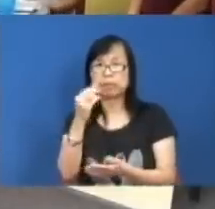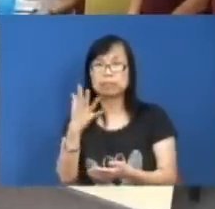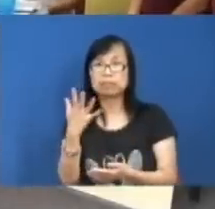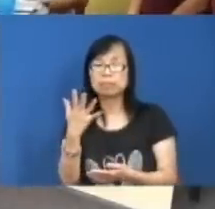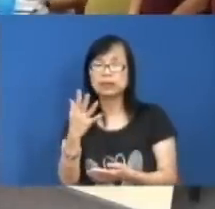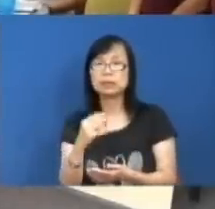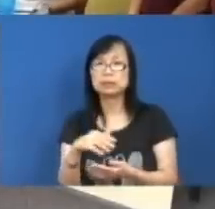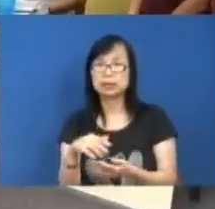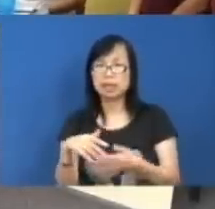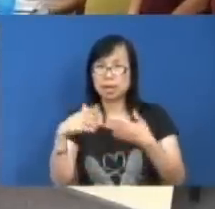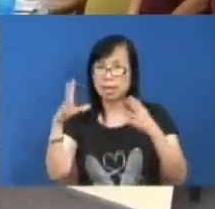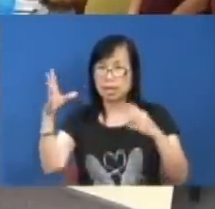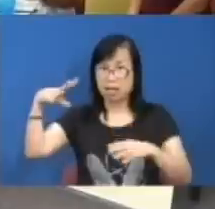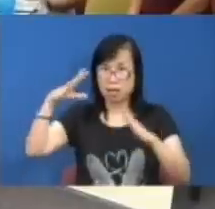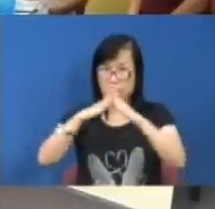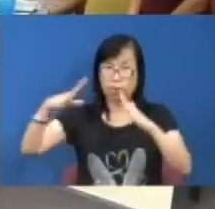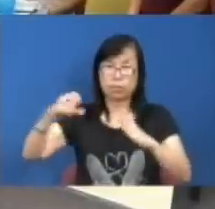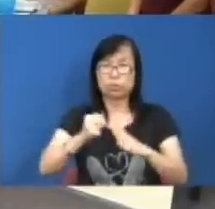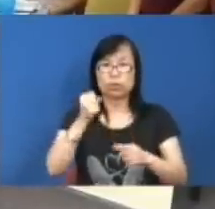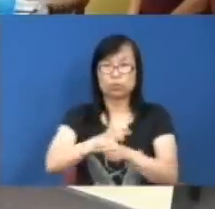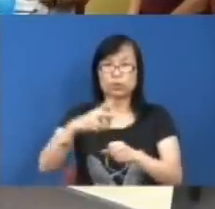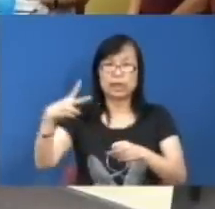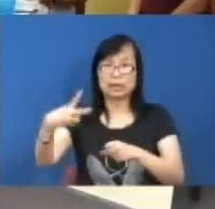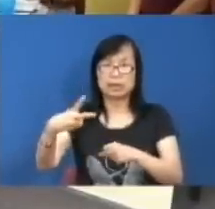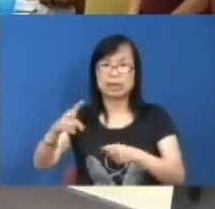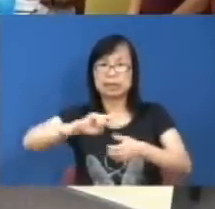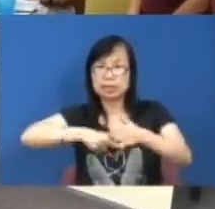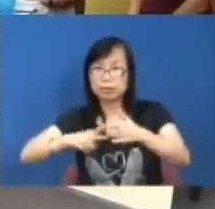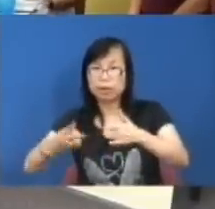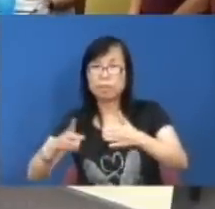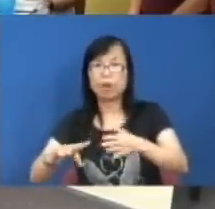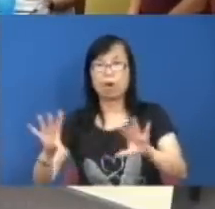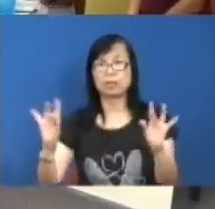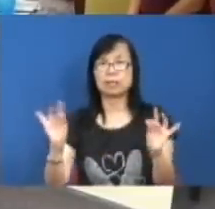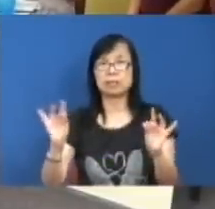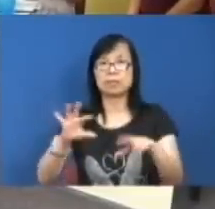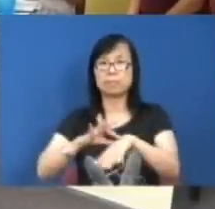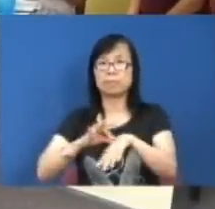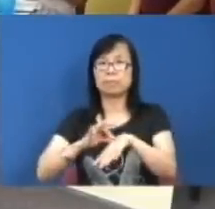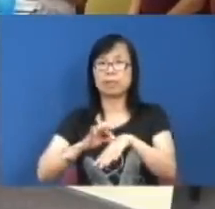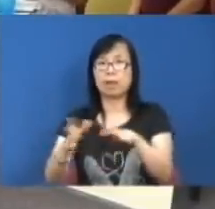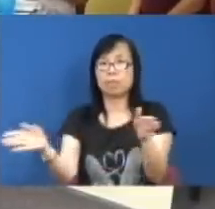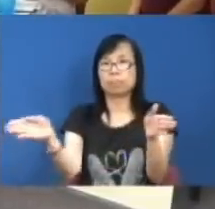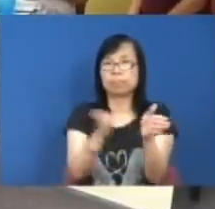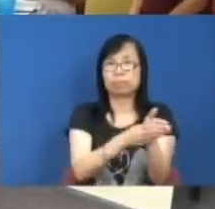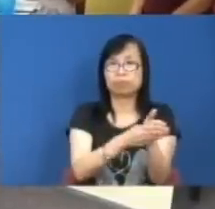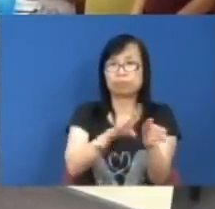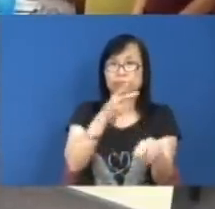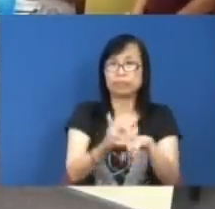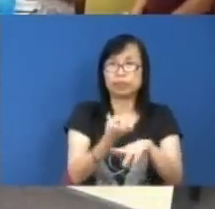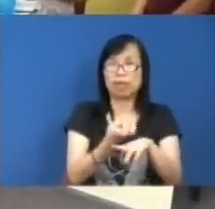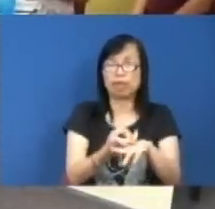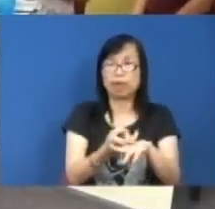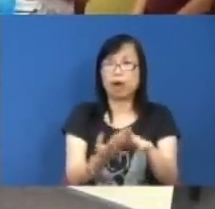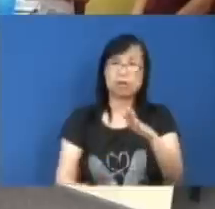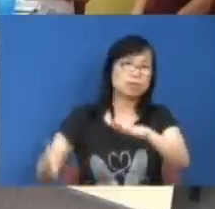25年之後。業主再找我們做第二次的修葺，即是說那個紫皮石填充劑可以附著在個紫皮石上面都可以